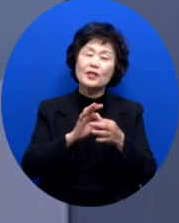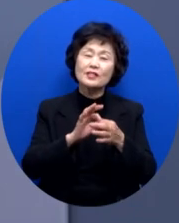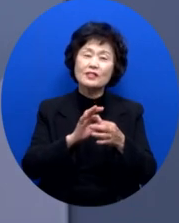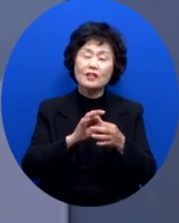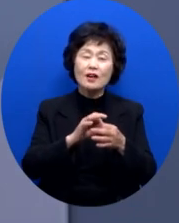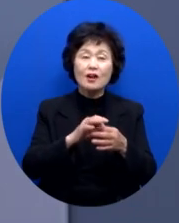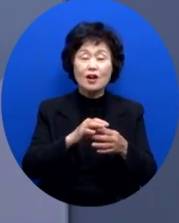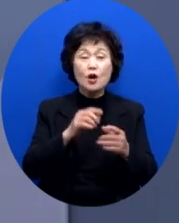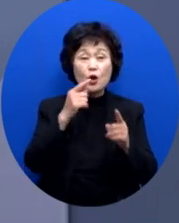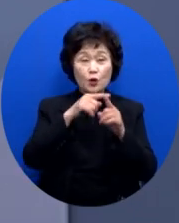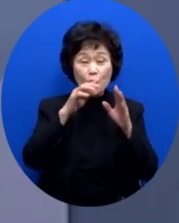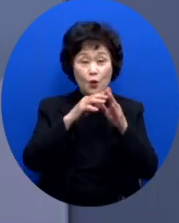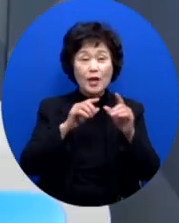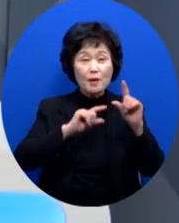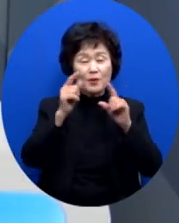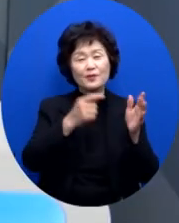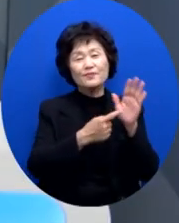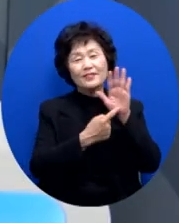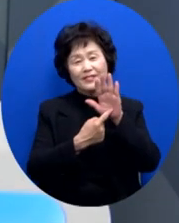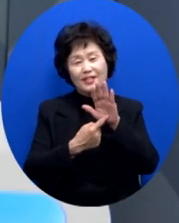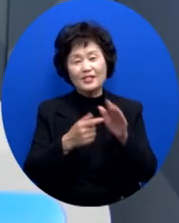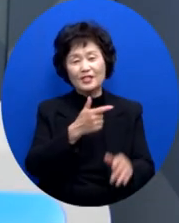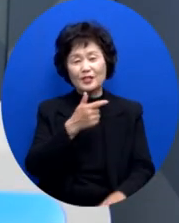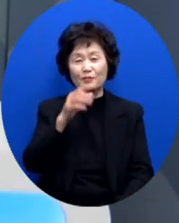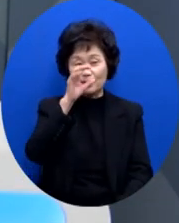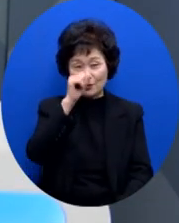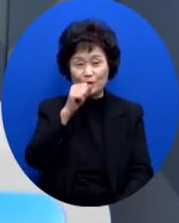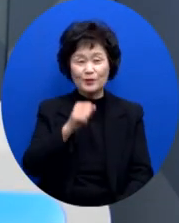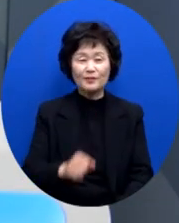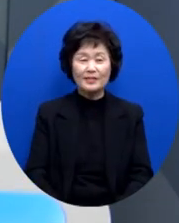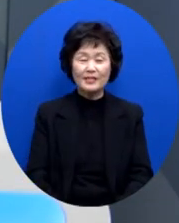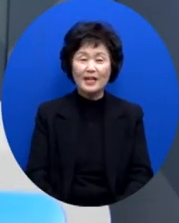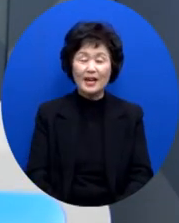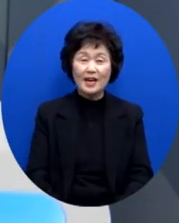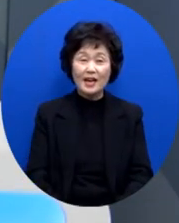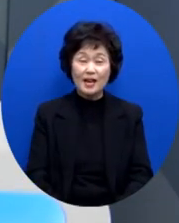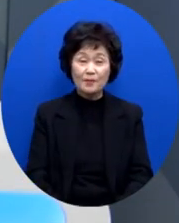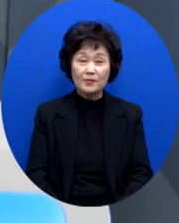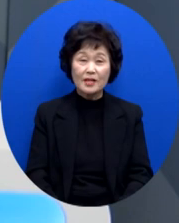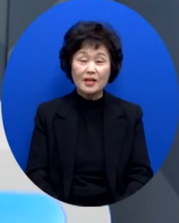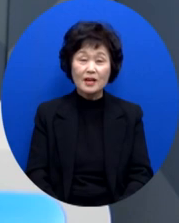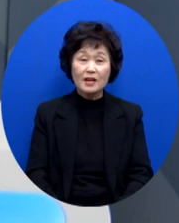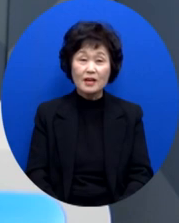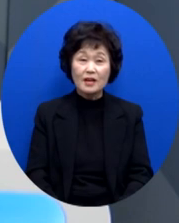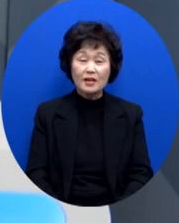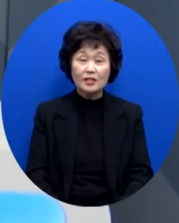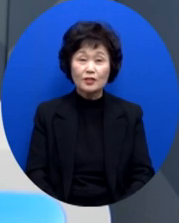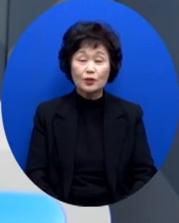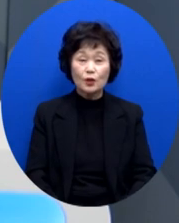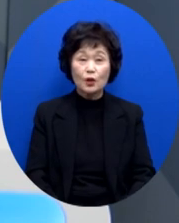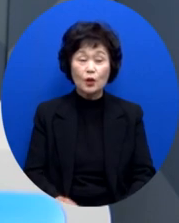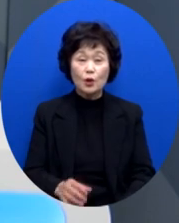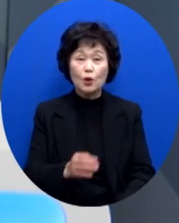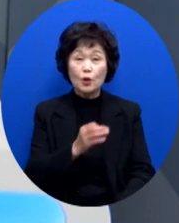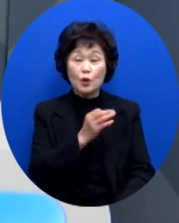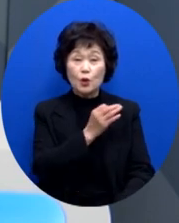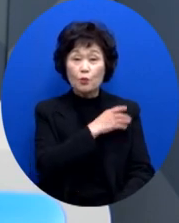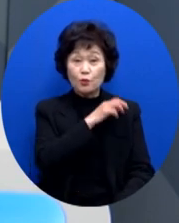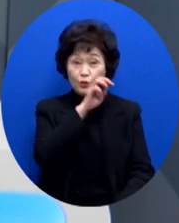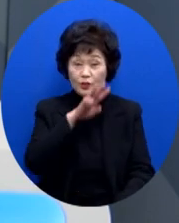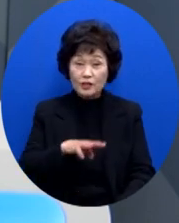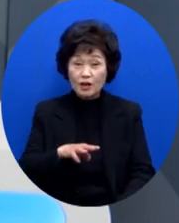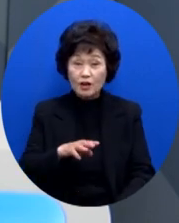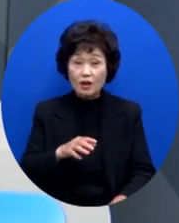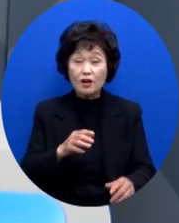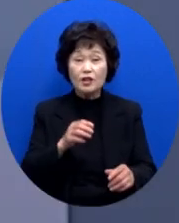있어서 참 좋은 것 같습니다. 네. 부활절 배너 외에 부활절을 앞두고 부기총에서 준비하고 계신 사역이